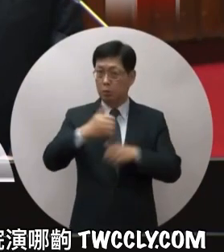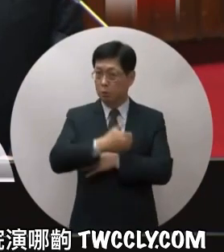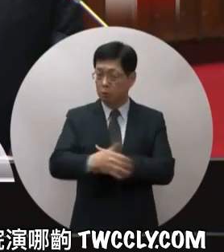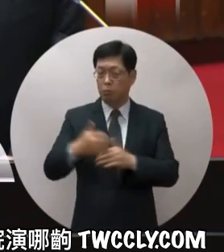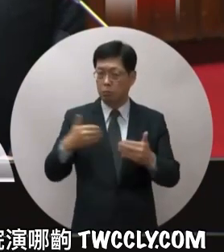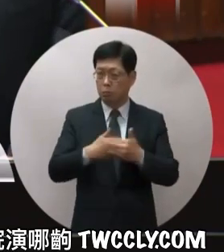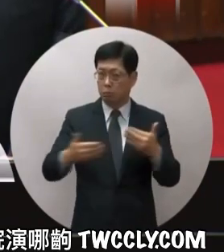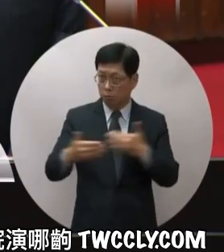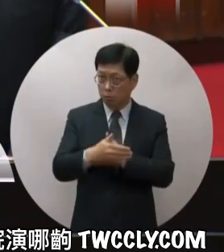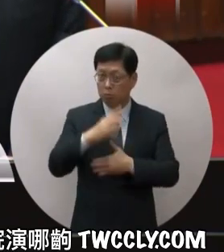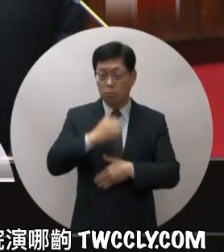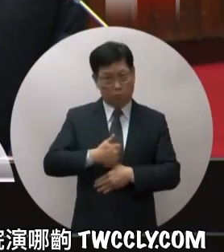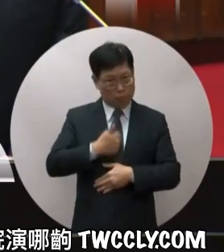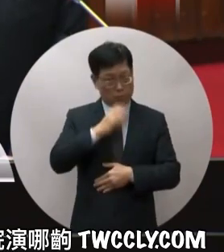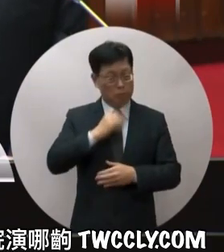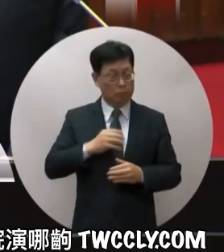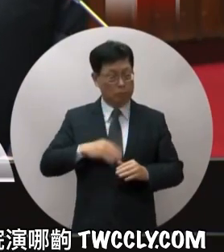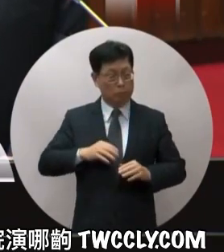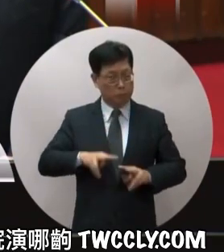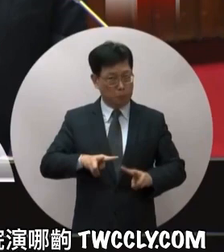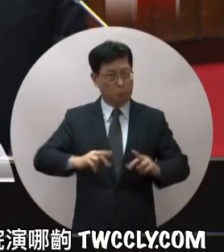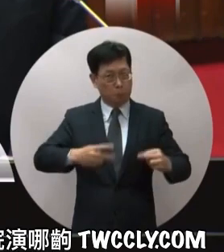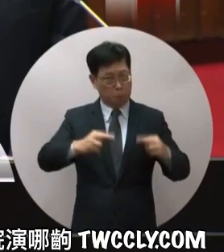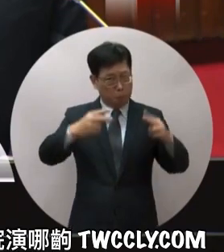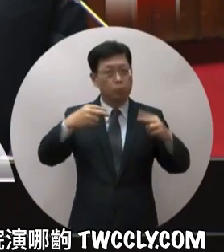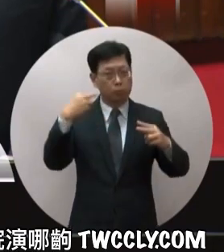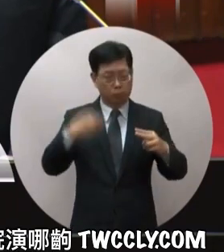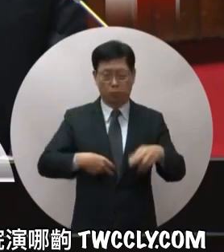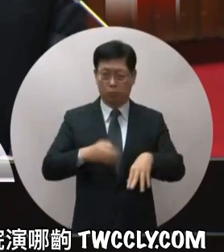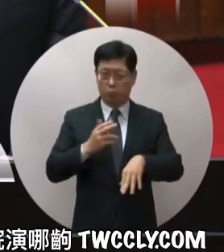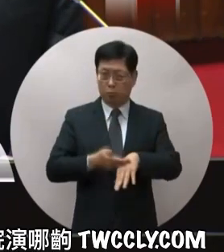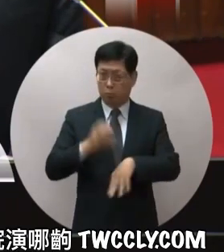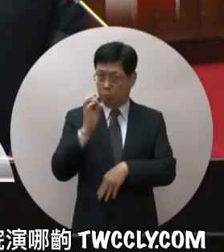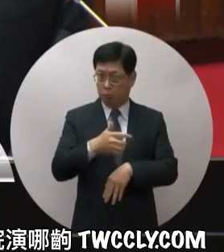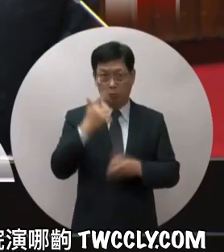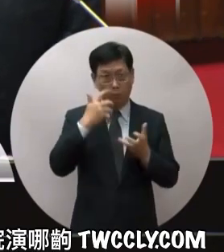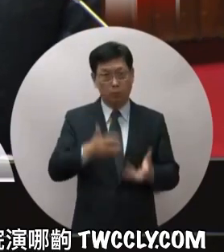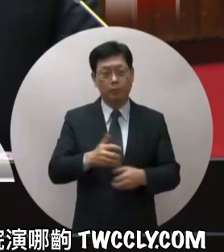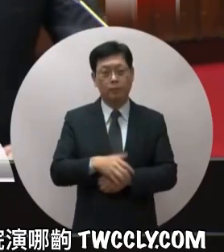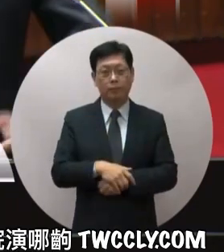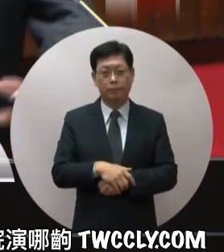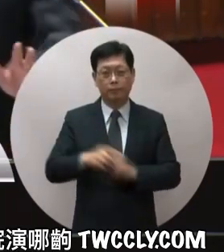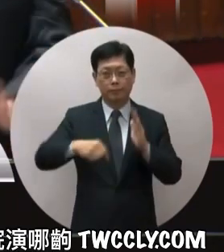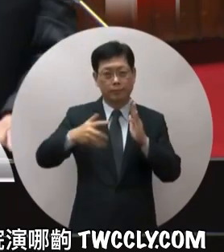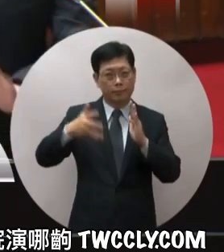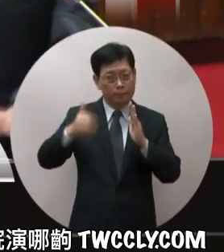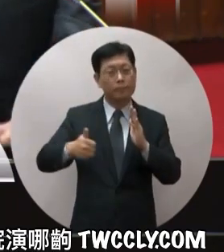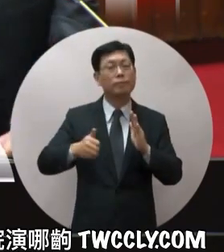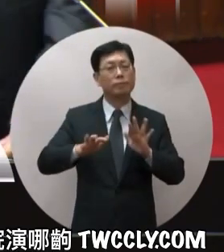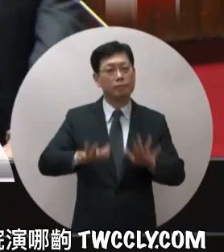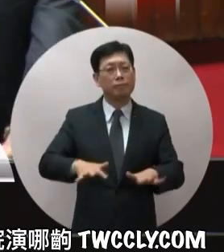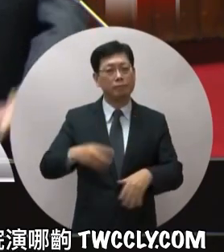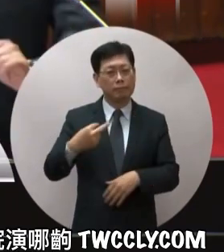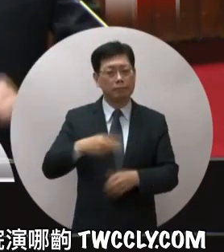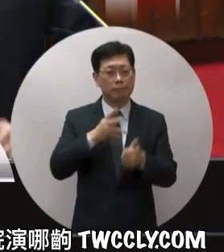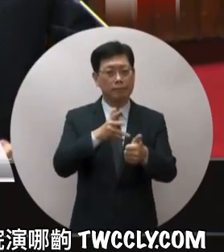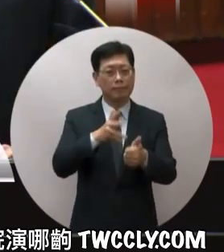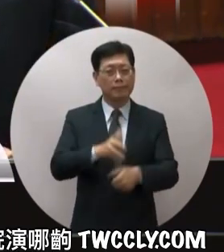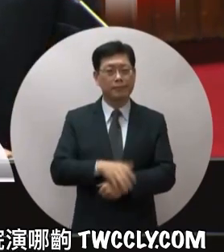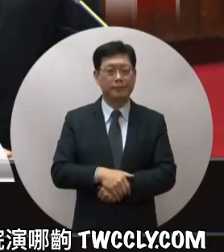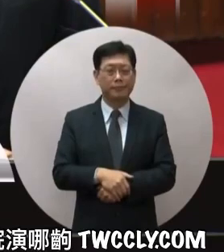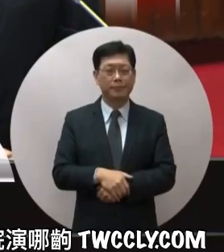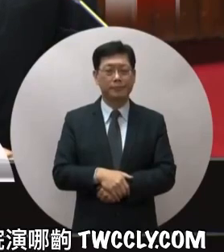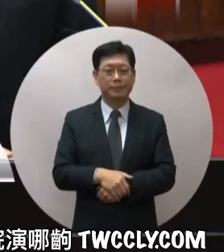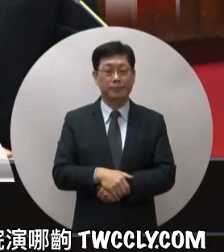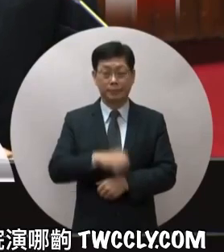體交通建設是往前的而且是有效率的是重視的好我在這邊還要再請教那個問題